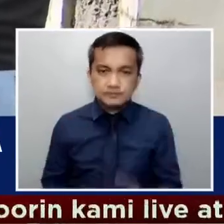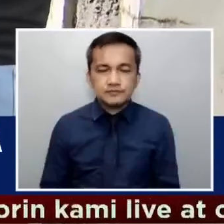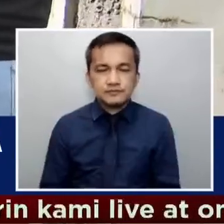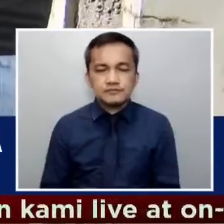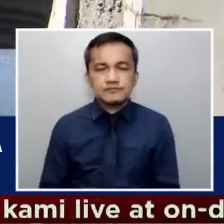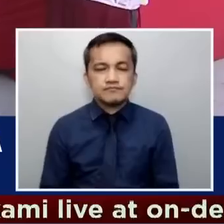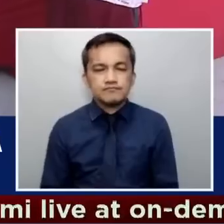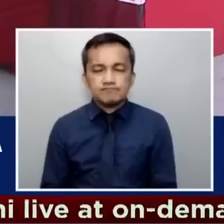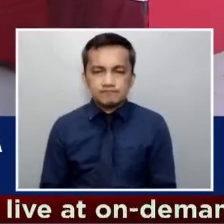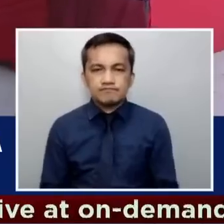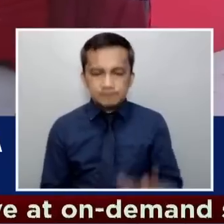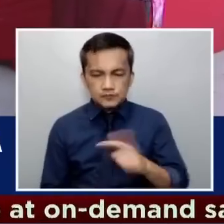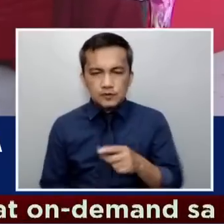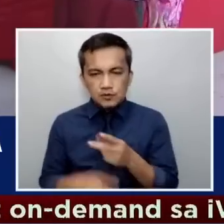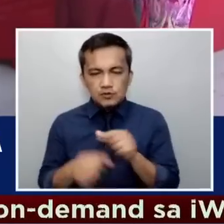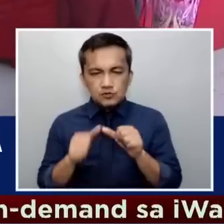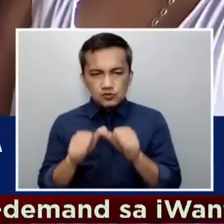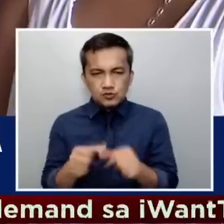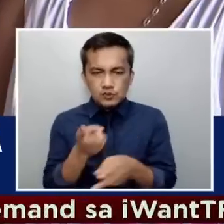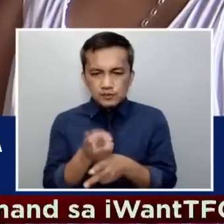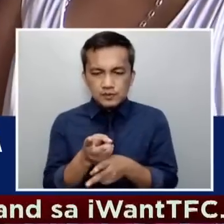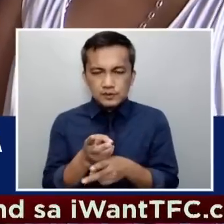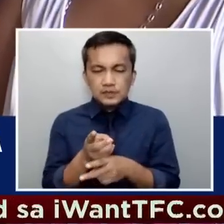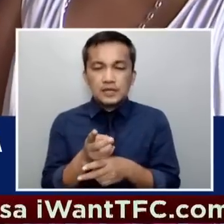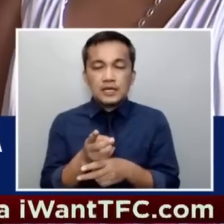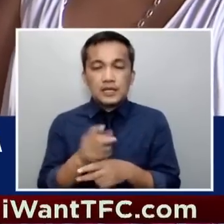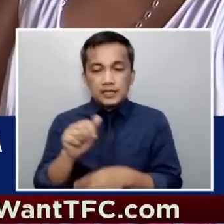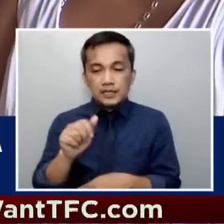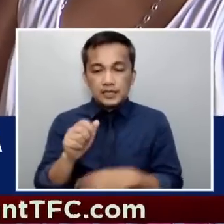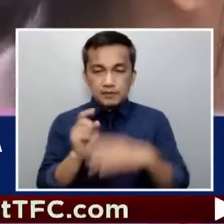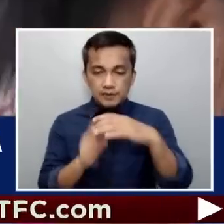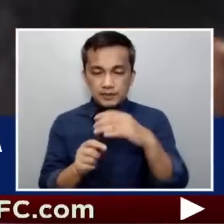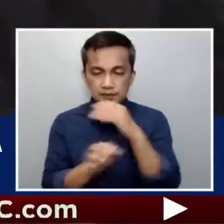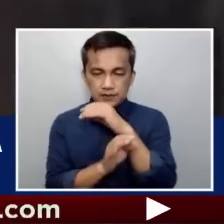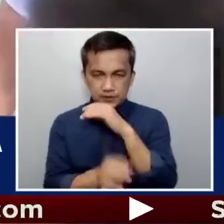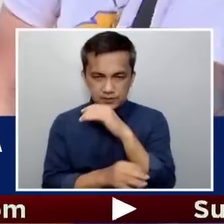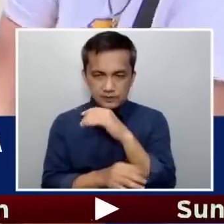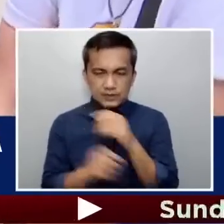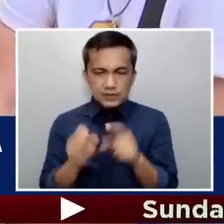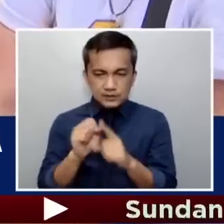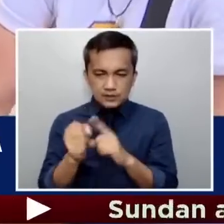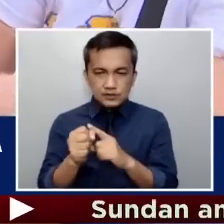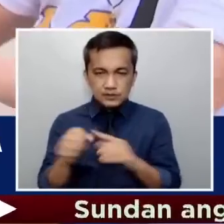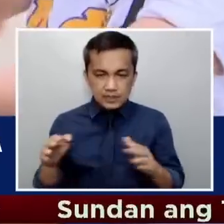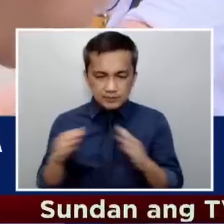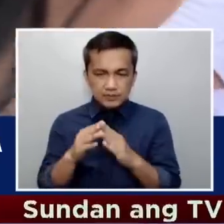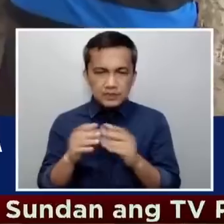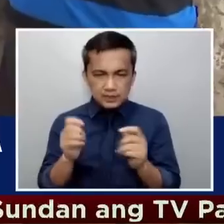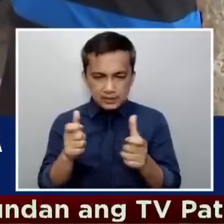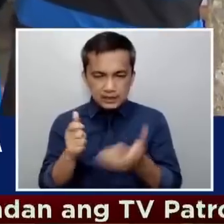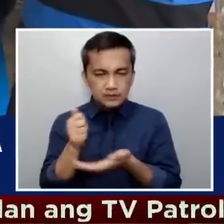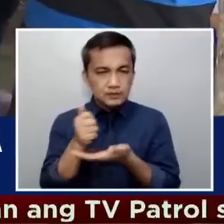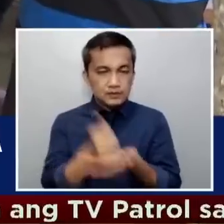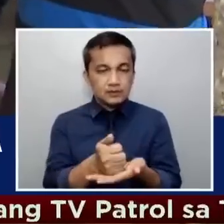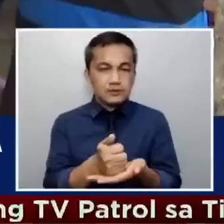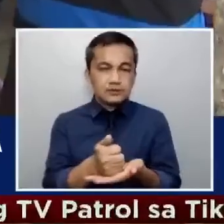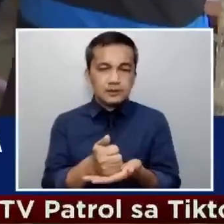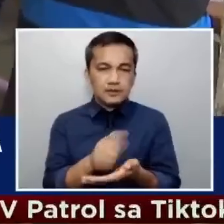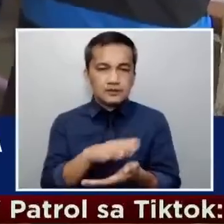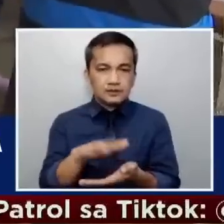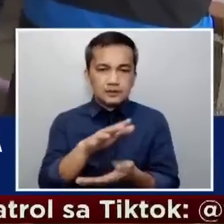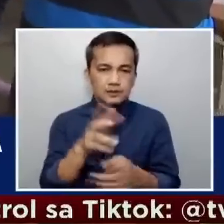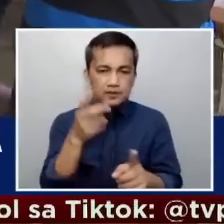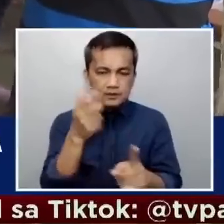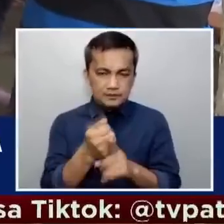Patuloy na nakabantay ang ABS-CBN Foundation sa sitwasyon sa Albay para agad na makapaghatid ng tulong sa mga